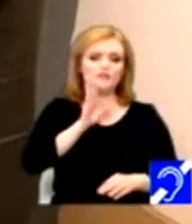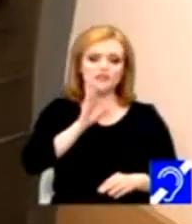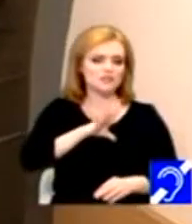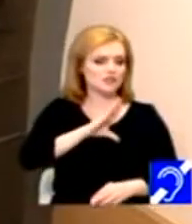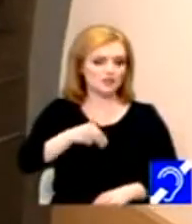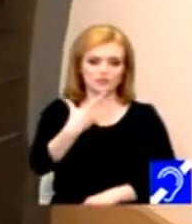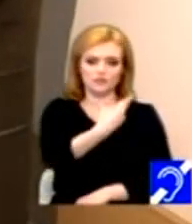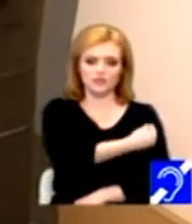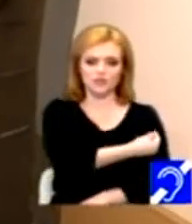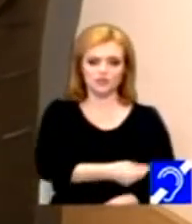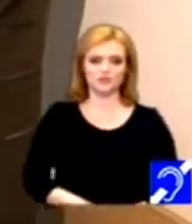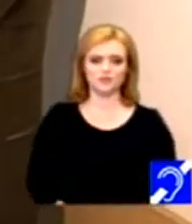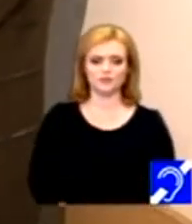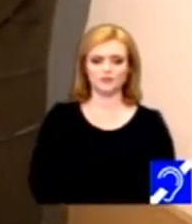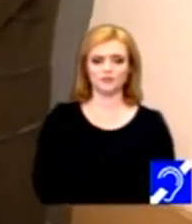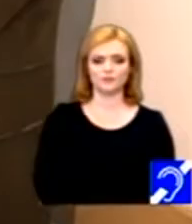vaccinată.